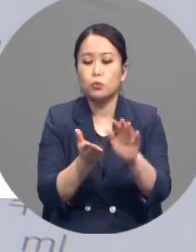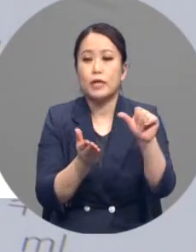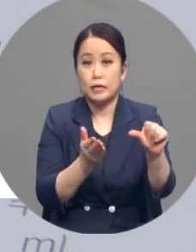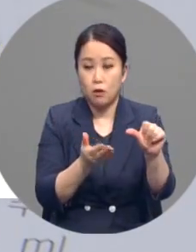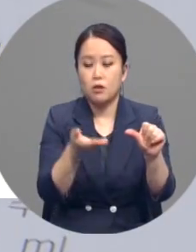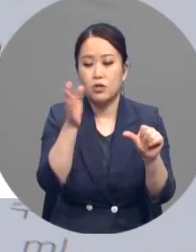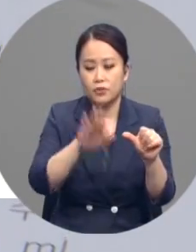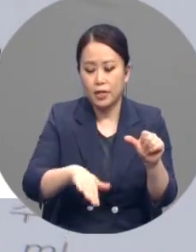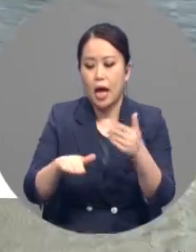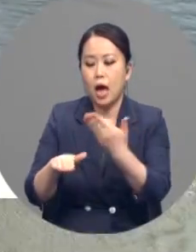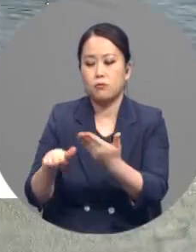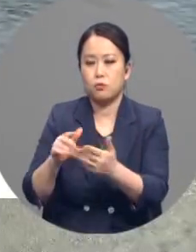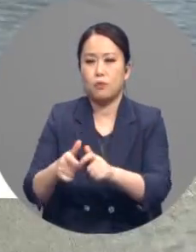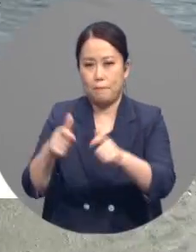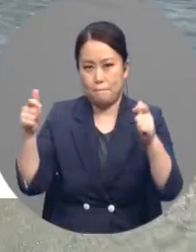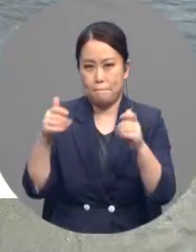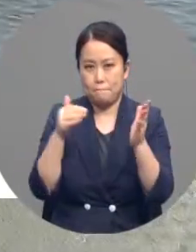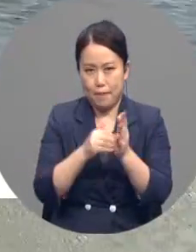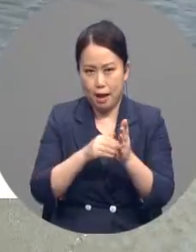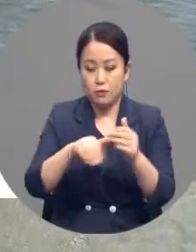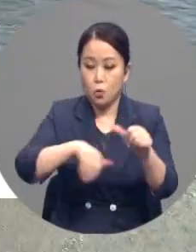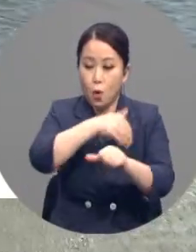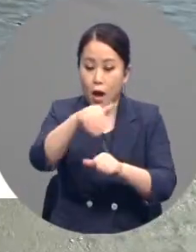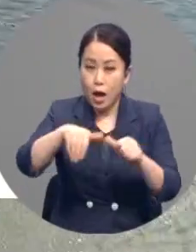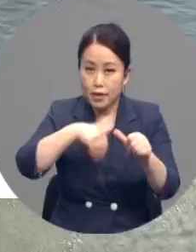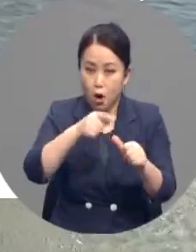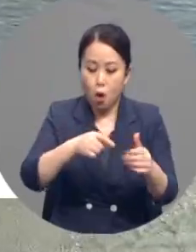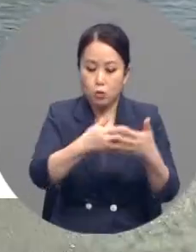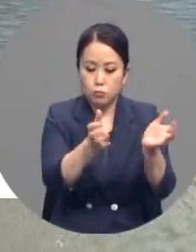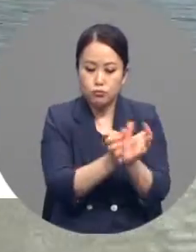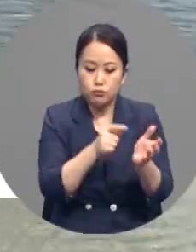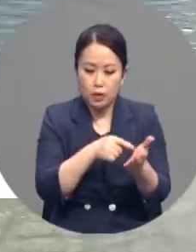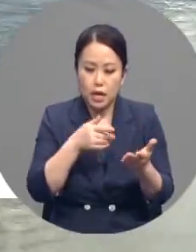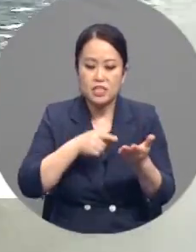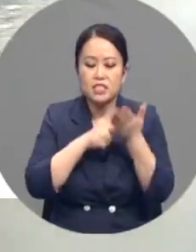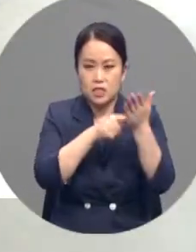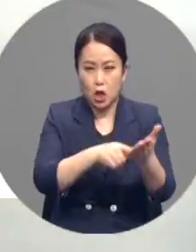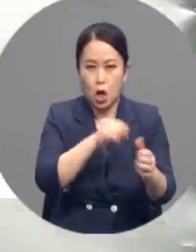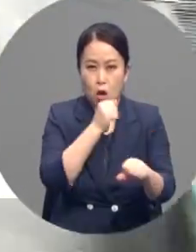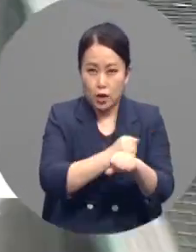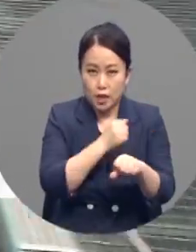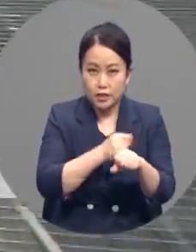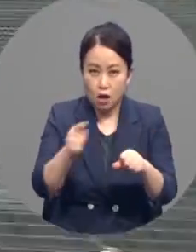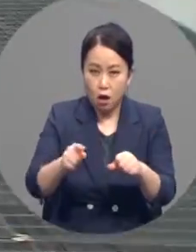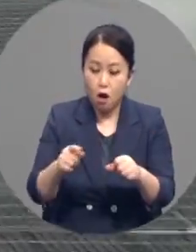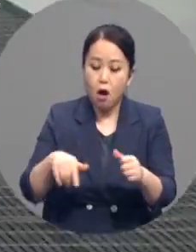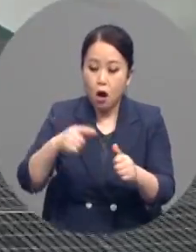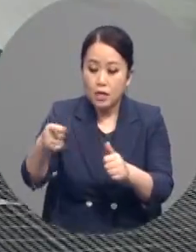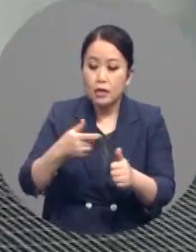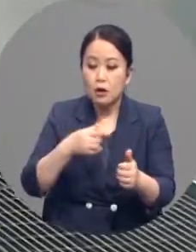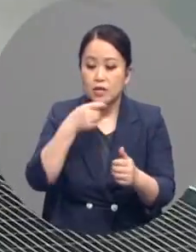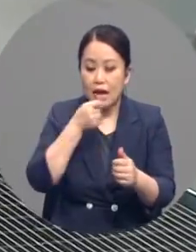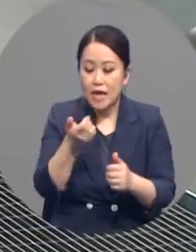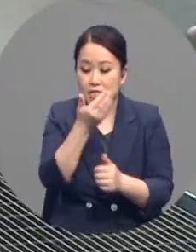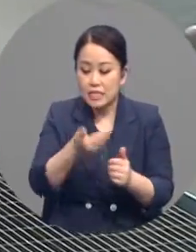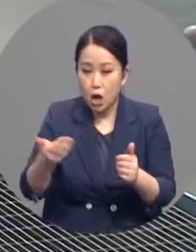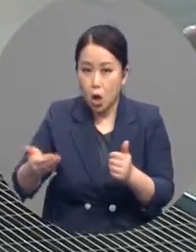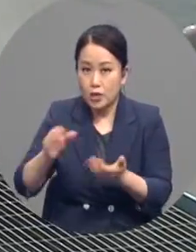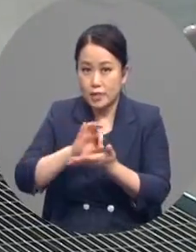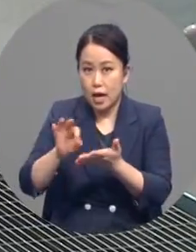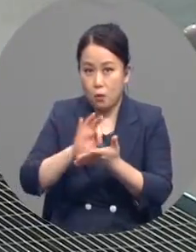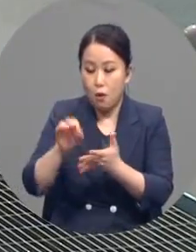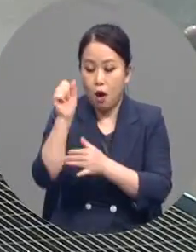했습니다. 또 환경부의 하천점령 허가를 받아 더 깊이 치수구를 설치하고 더 맑은 물을 퍼올리겠다고